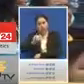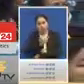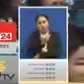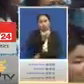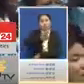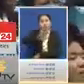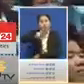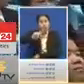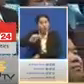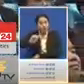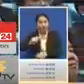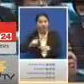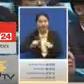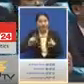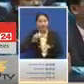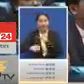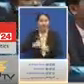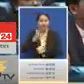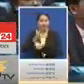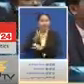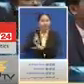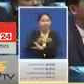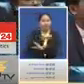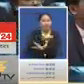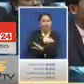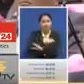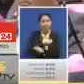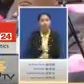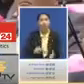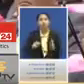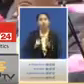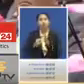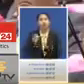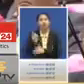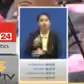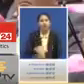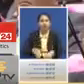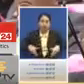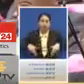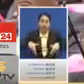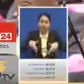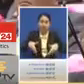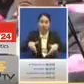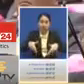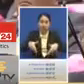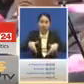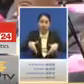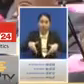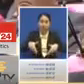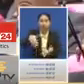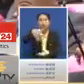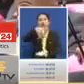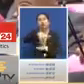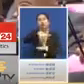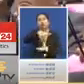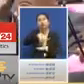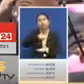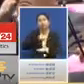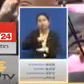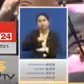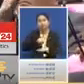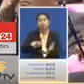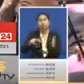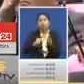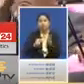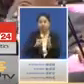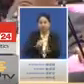แต่5ปีที่ผ่านมา360องศากลับหลังปึ๊บถนนทุกสายกลับสู่ส่วนกลางหมดแม้แต่การศึกษ